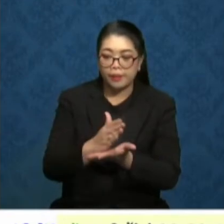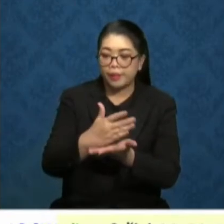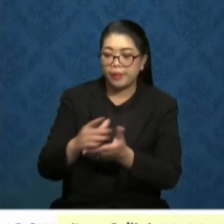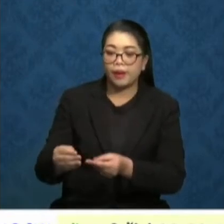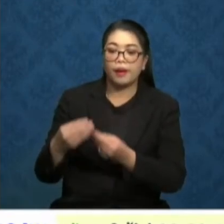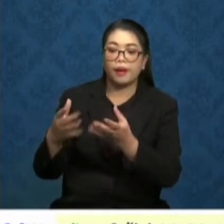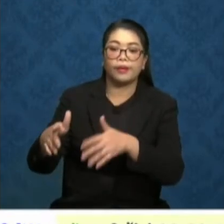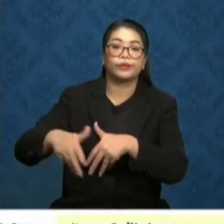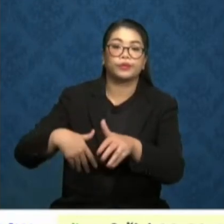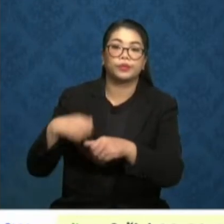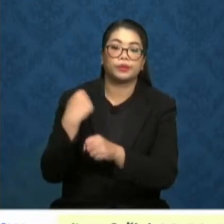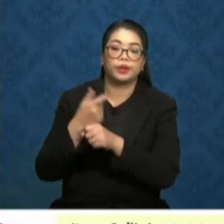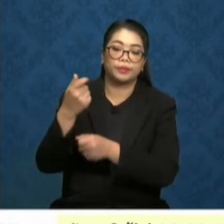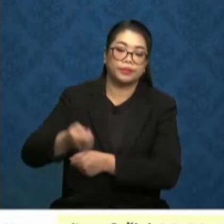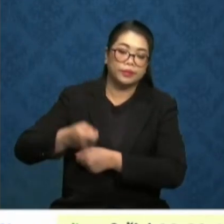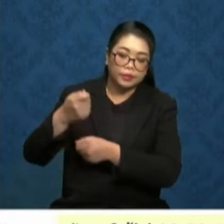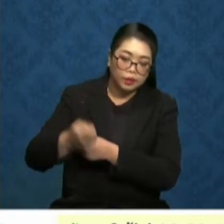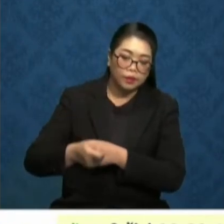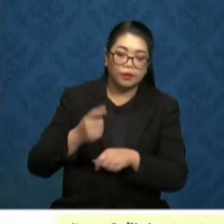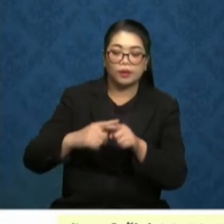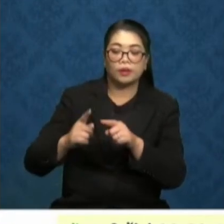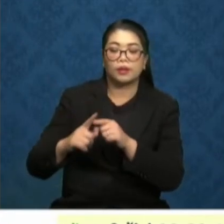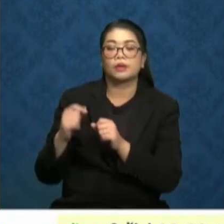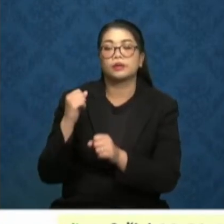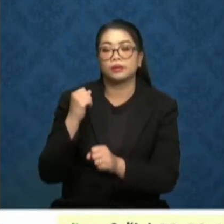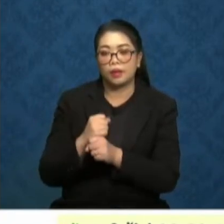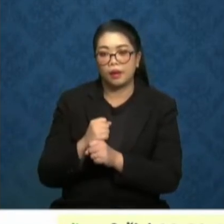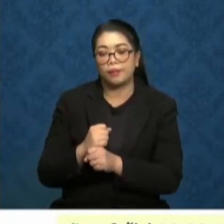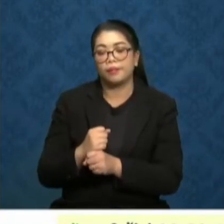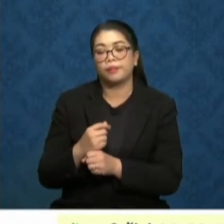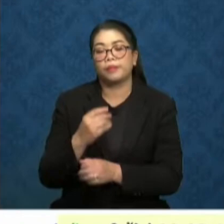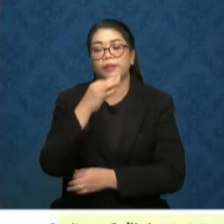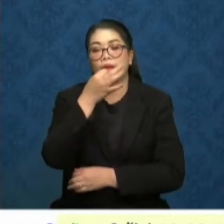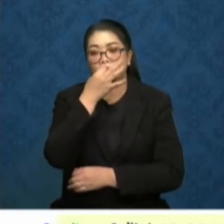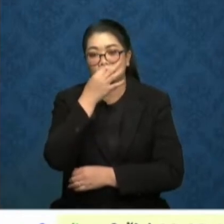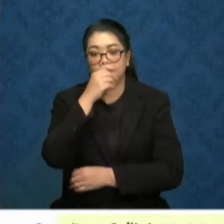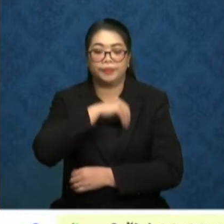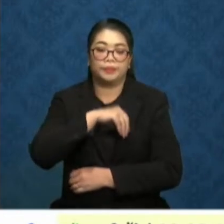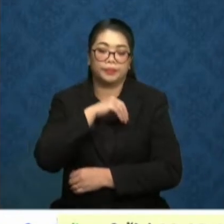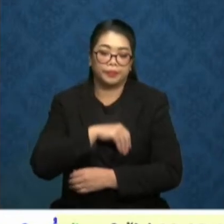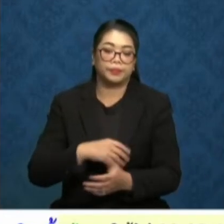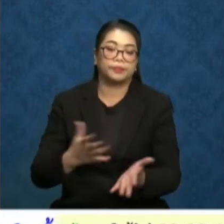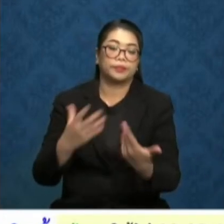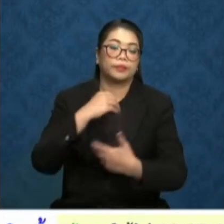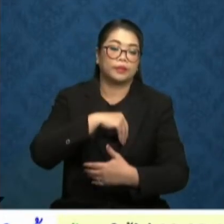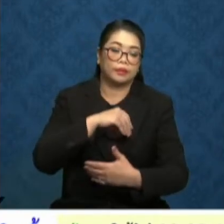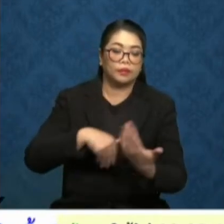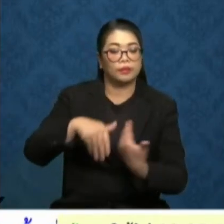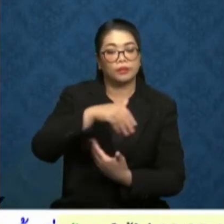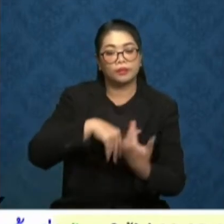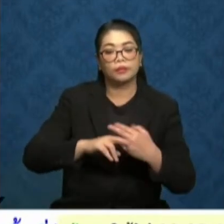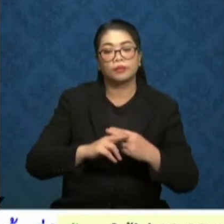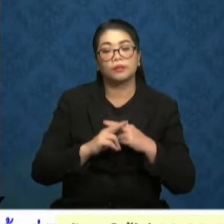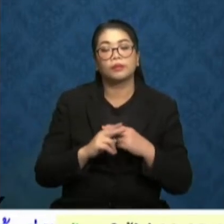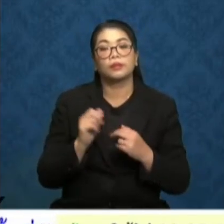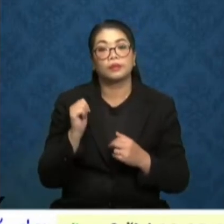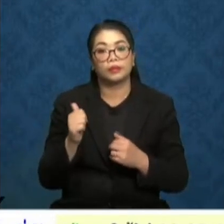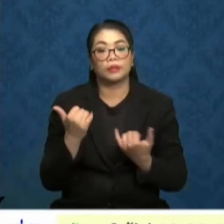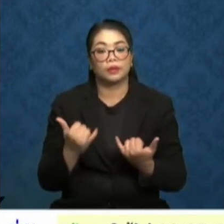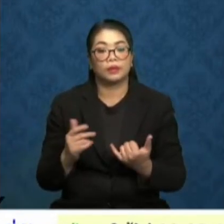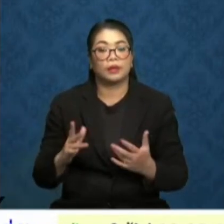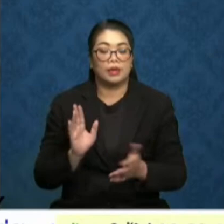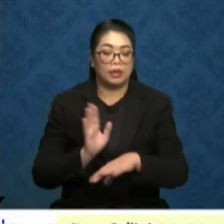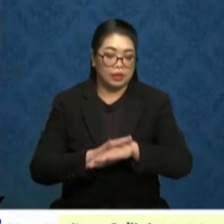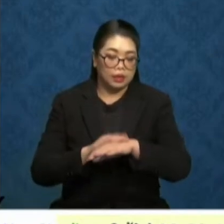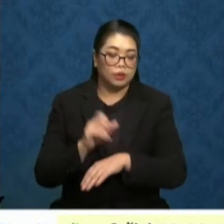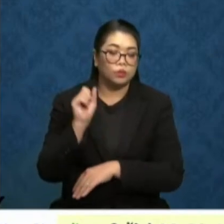ชน Ok chตงนี้ก็จะเป็กระโบลงการที่กระทวงสรภัรณท ชิ 5 R.O.